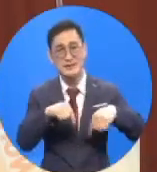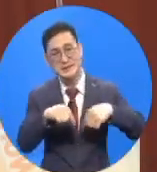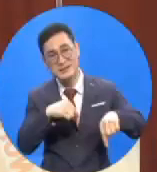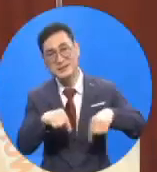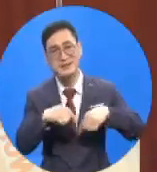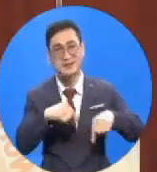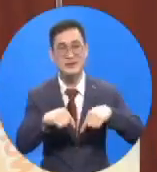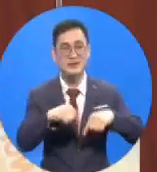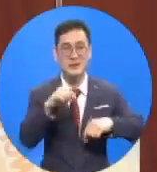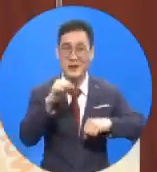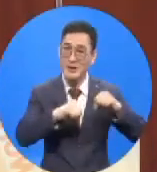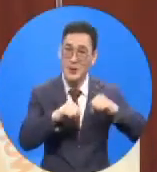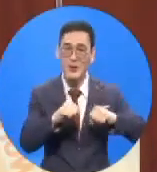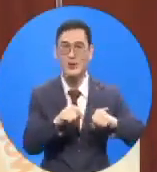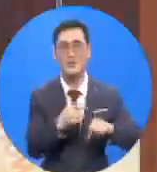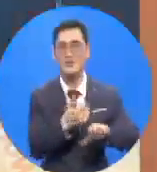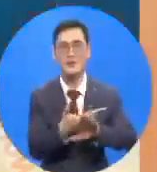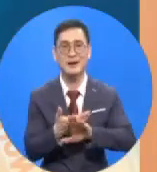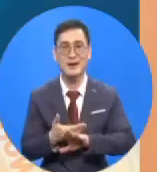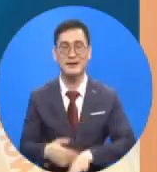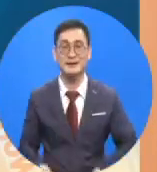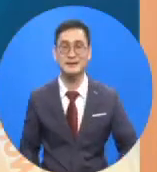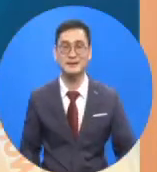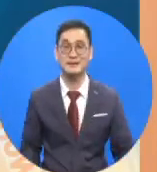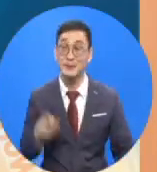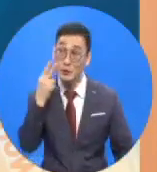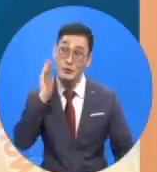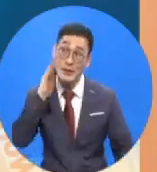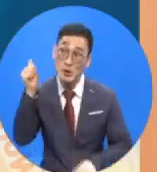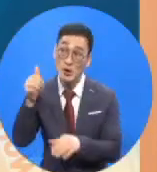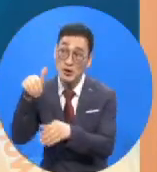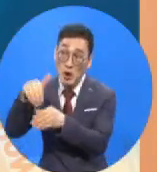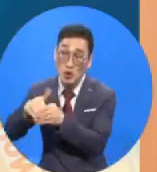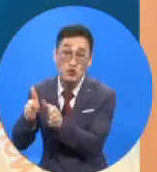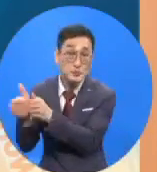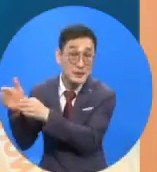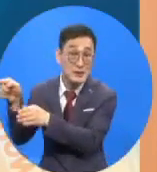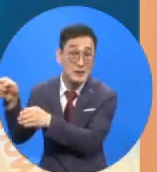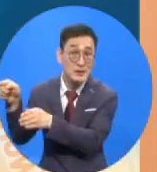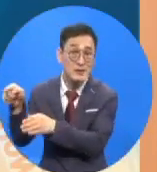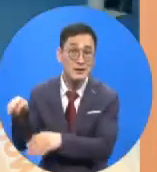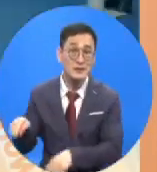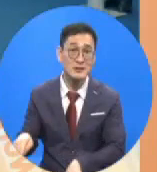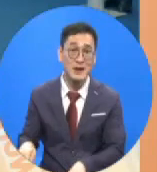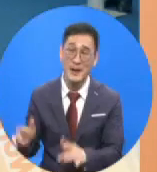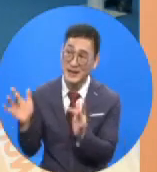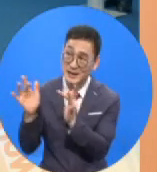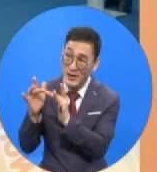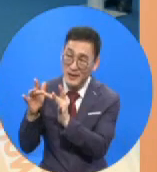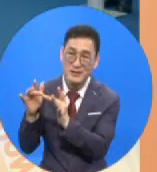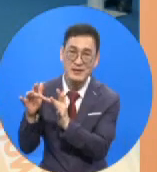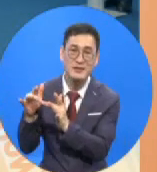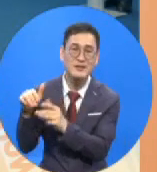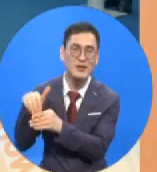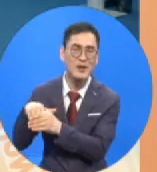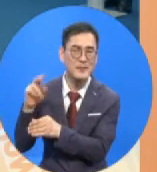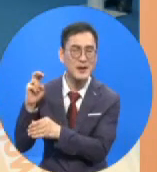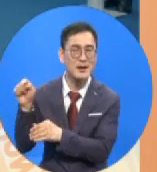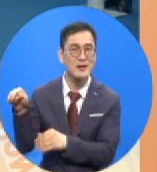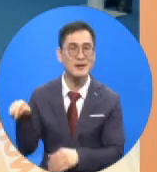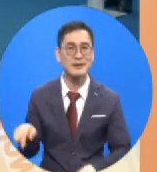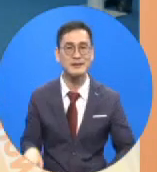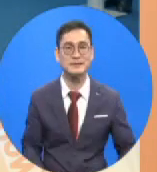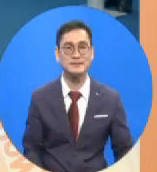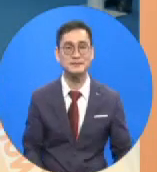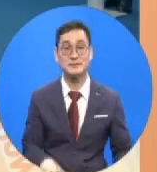진행되고 있지 않 쓰였죠 근데 좀 우리도 마찬가지로 지금 이렇게 뽑혀진 같은데 오늘 아마 지금 더군다나 지금 민주당 지도부가 이해찬 대표 나